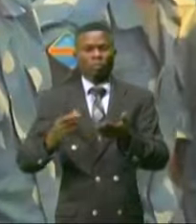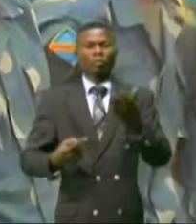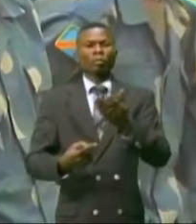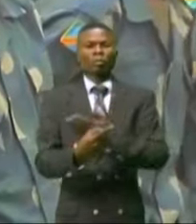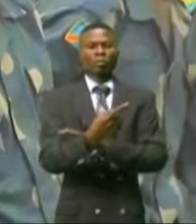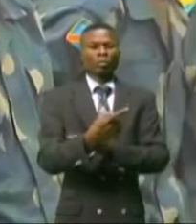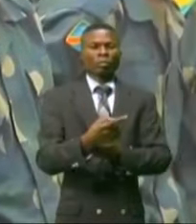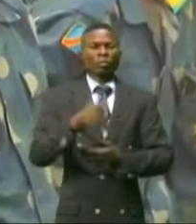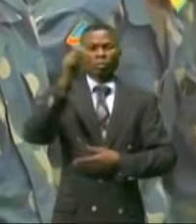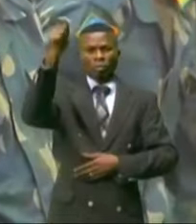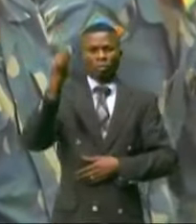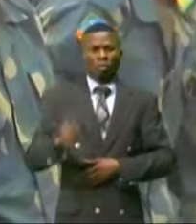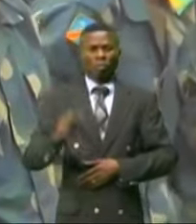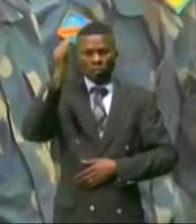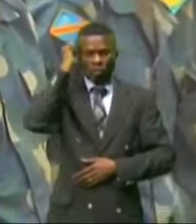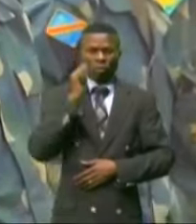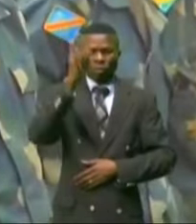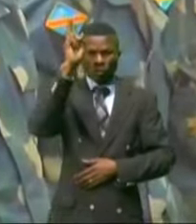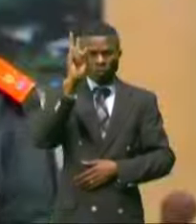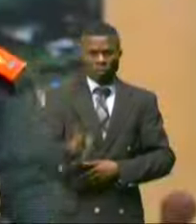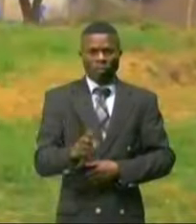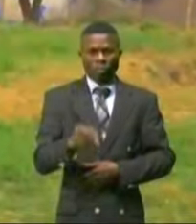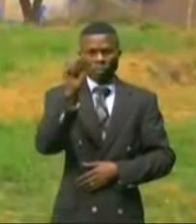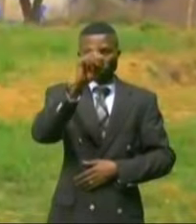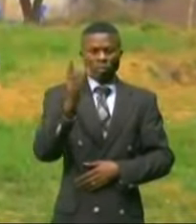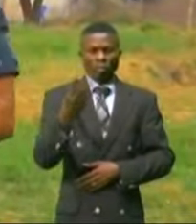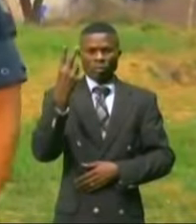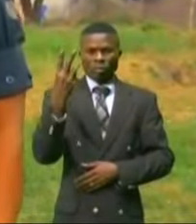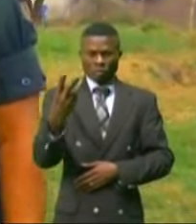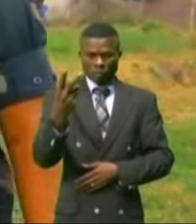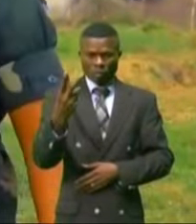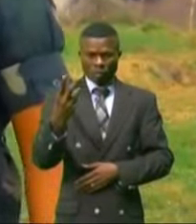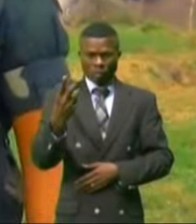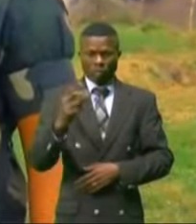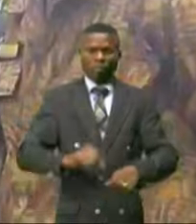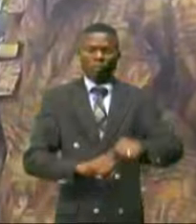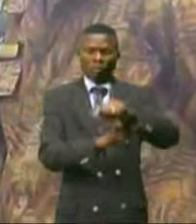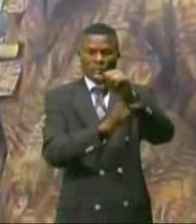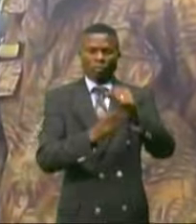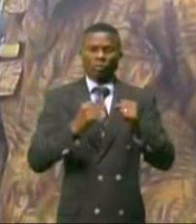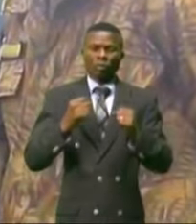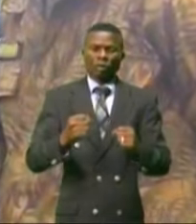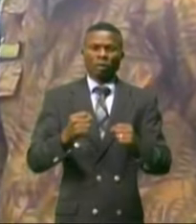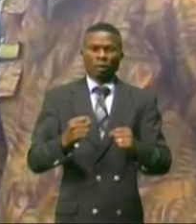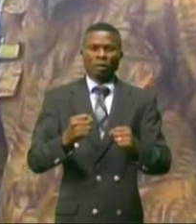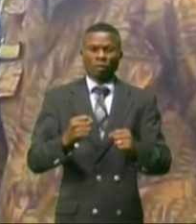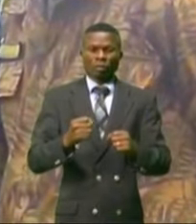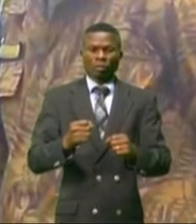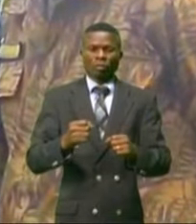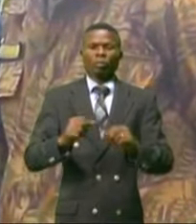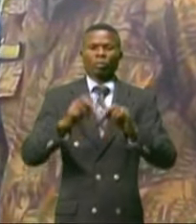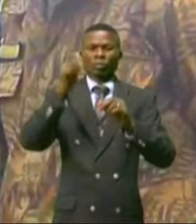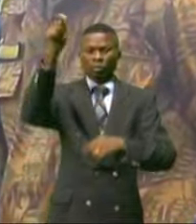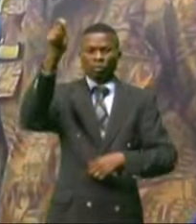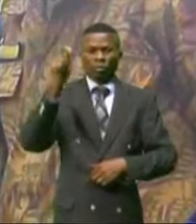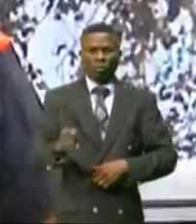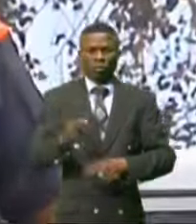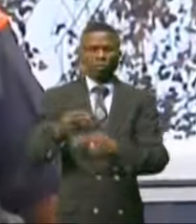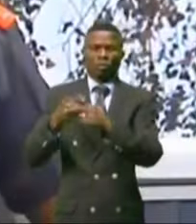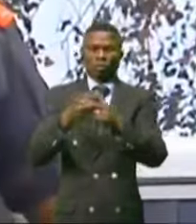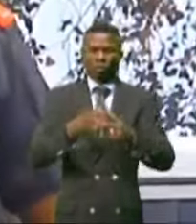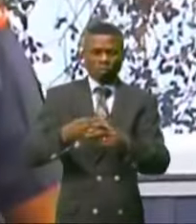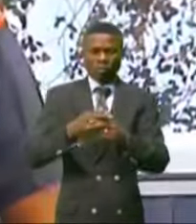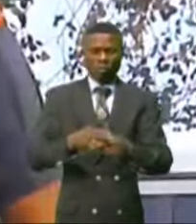éléments de la force navale du 332e base navale ont appuyé efficacement les unités de terre dans la sécurisation